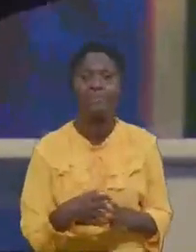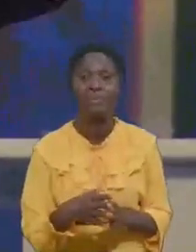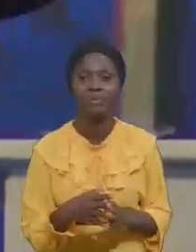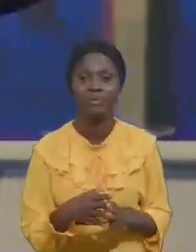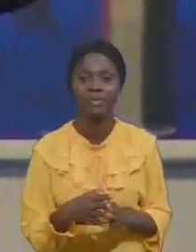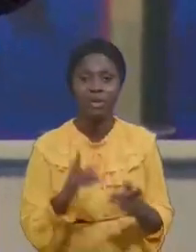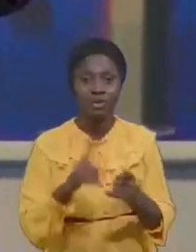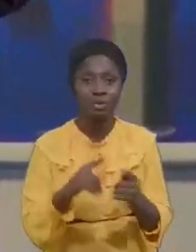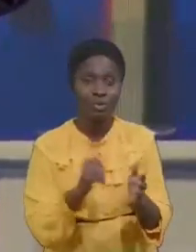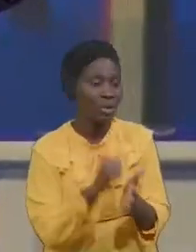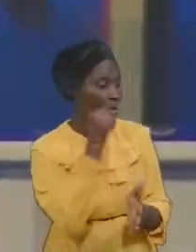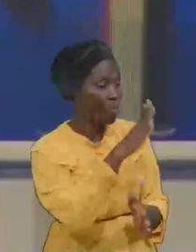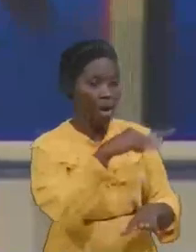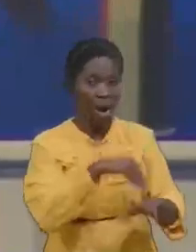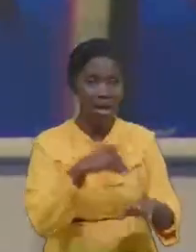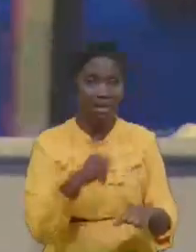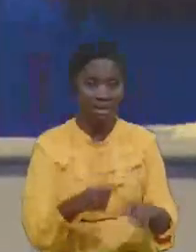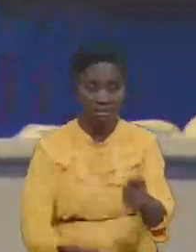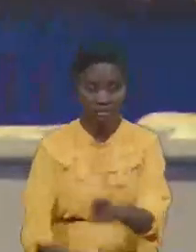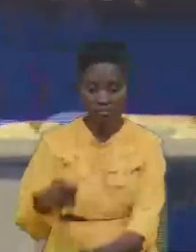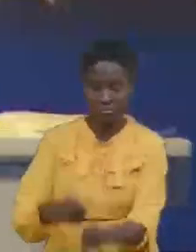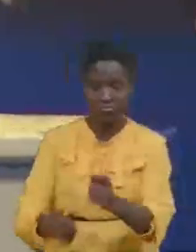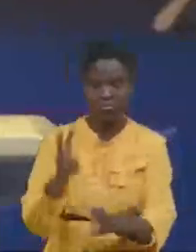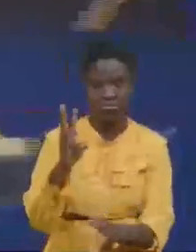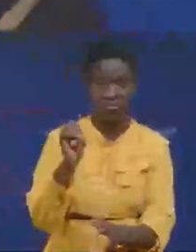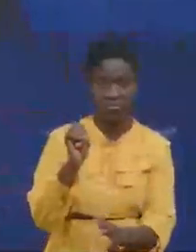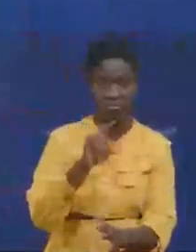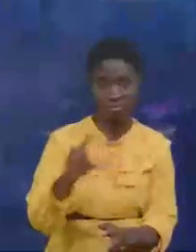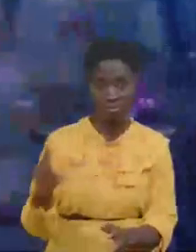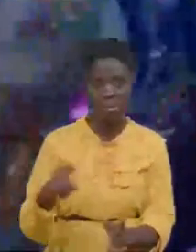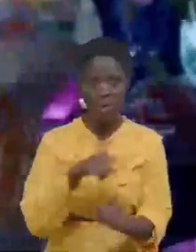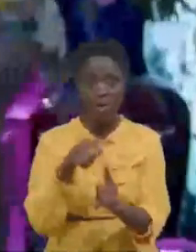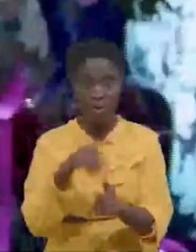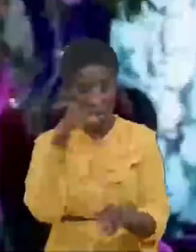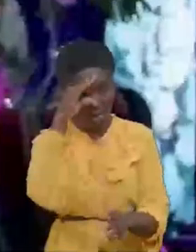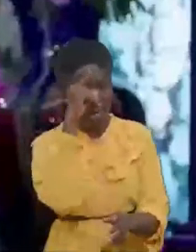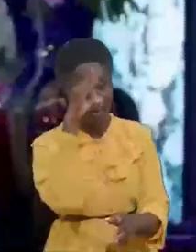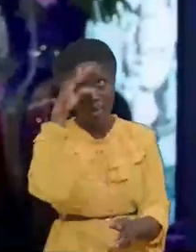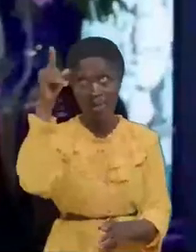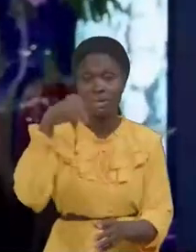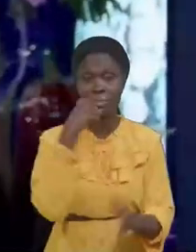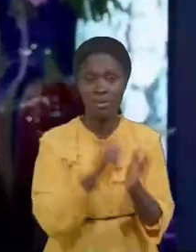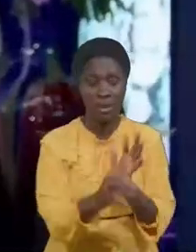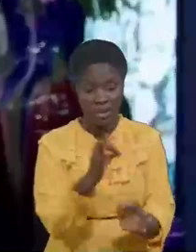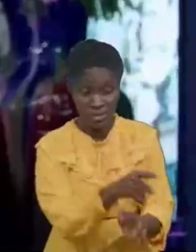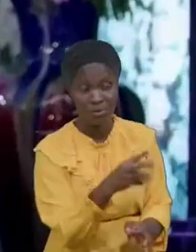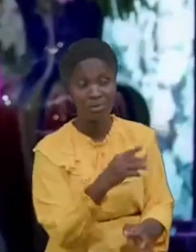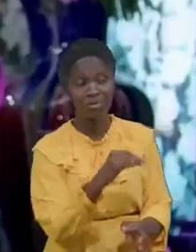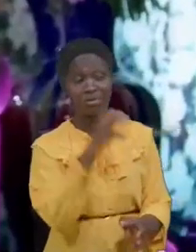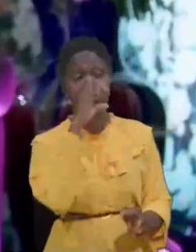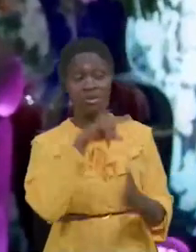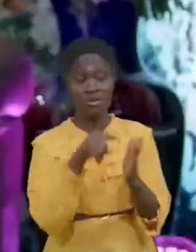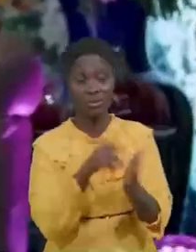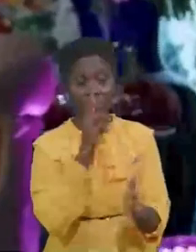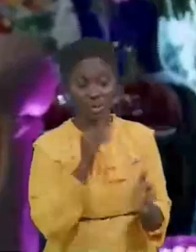parlé avec la femme au puits. Lorsqu'il a dit que si tu bois encore de cette eau que tu